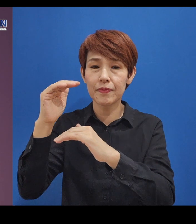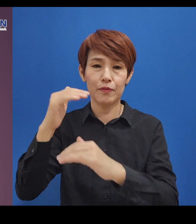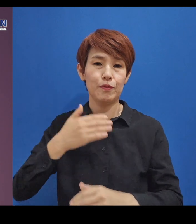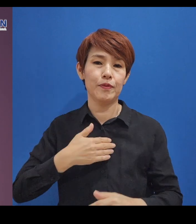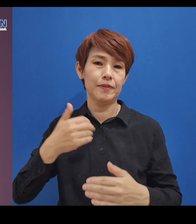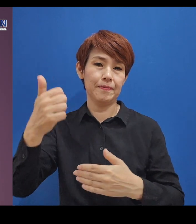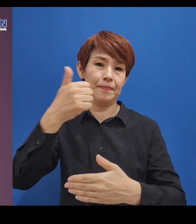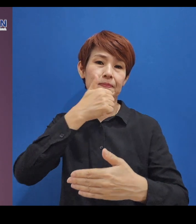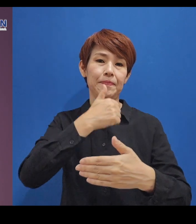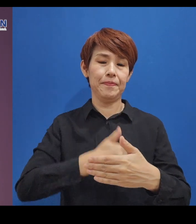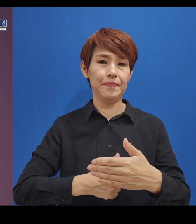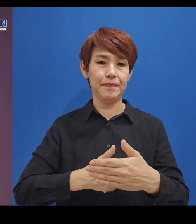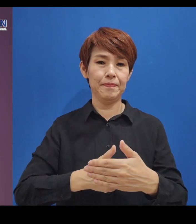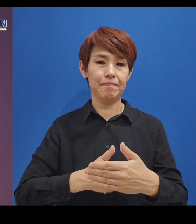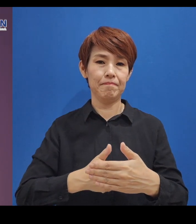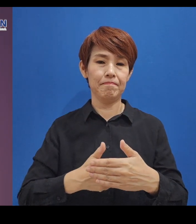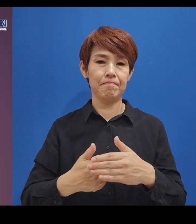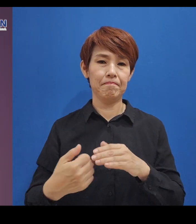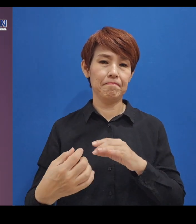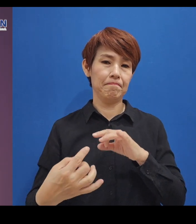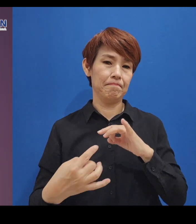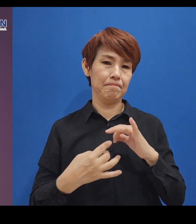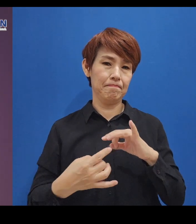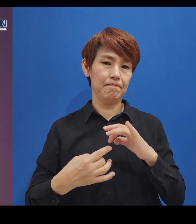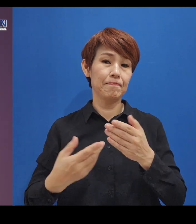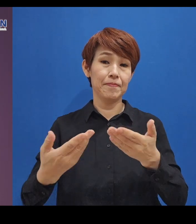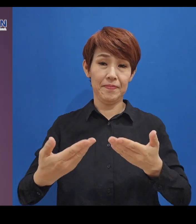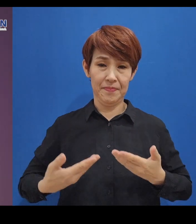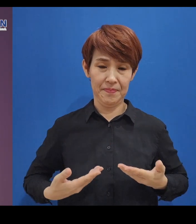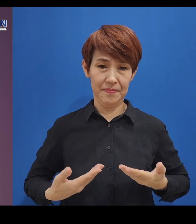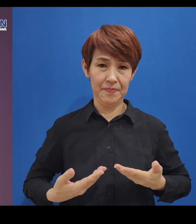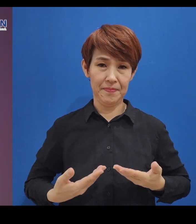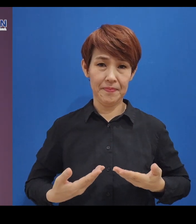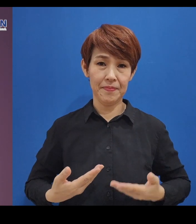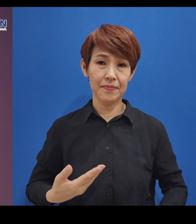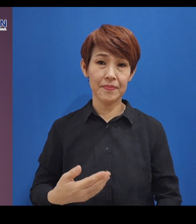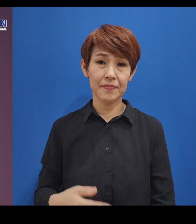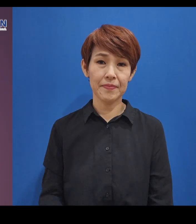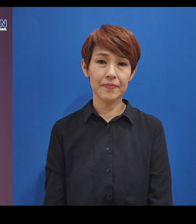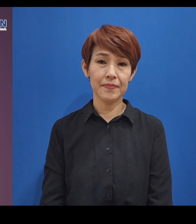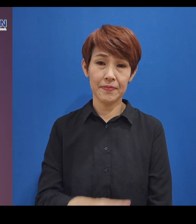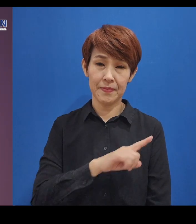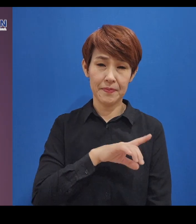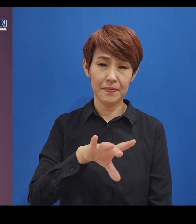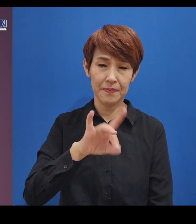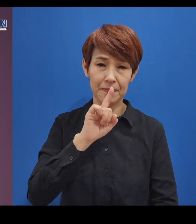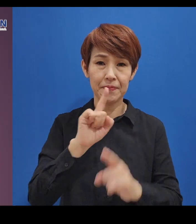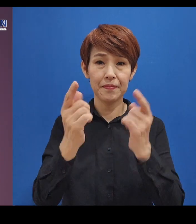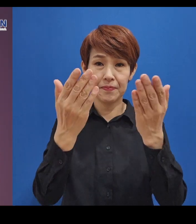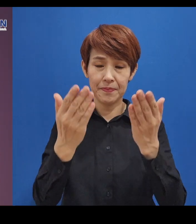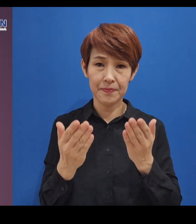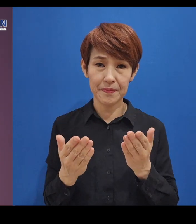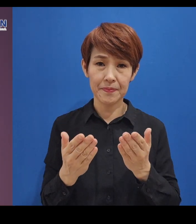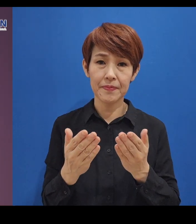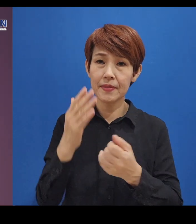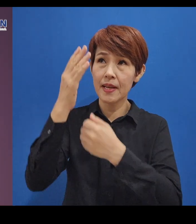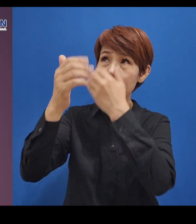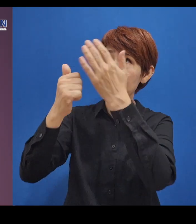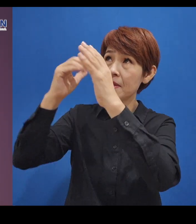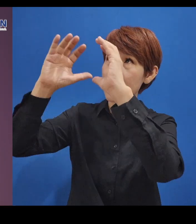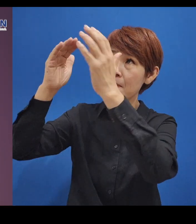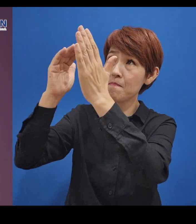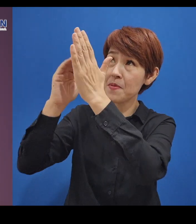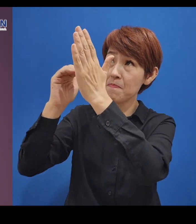오셔서 우리 가운데 세상에서 가장 첫 번째로 증언해 주세요. 하나님 나라의